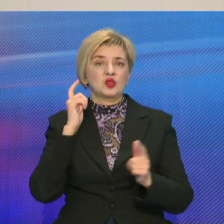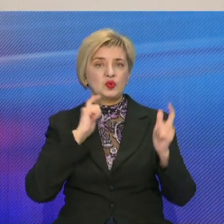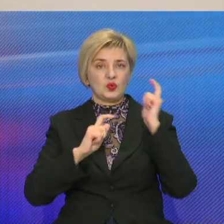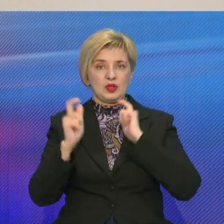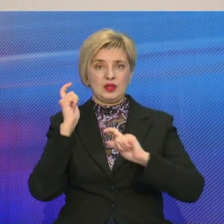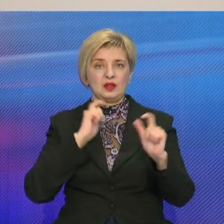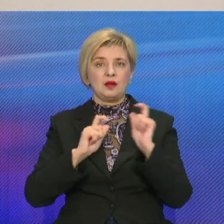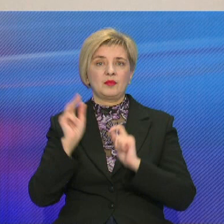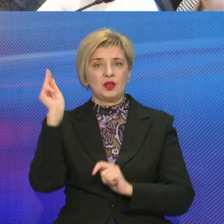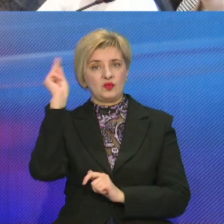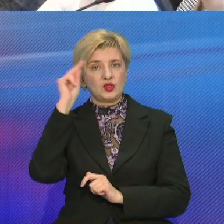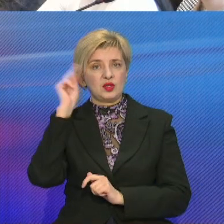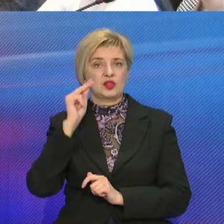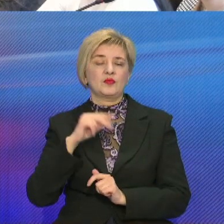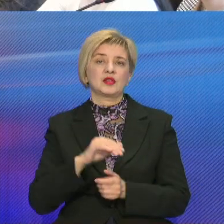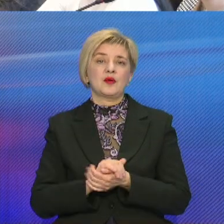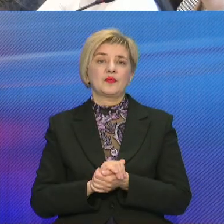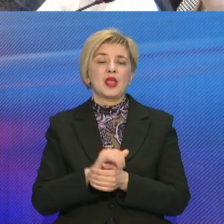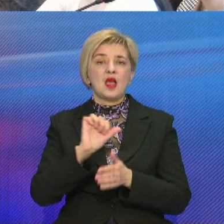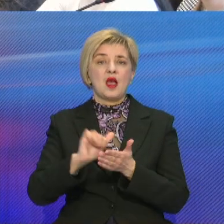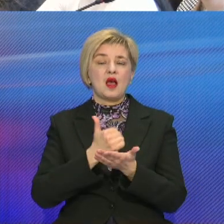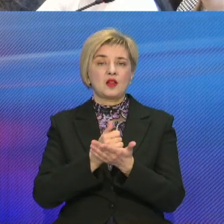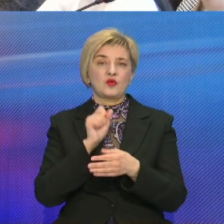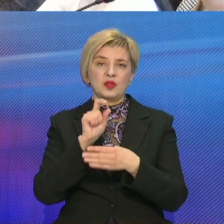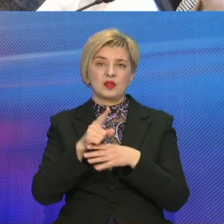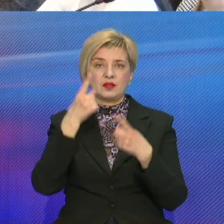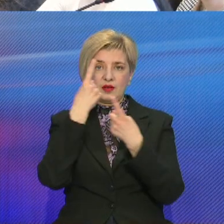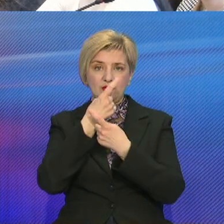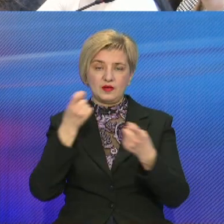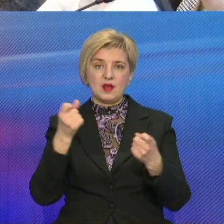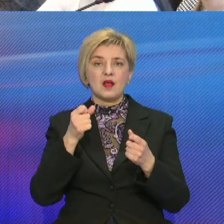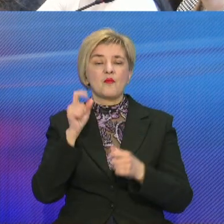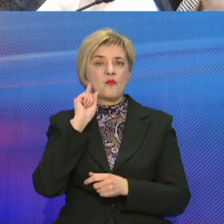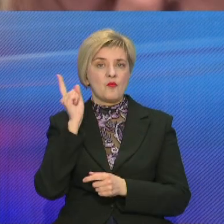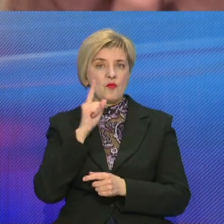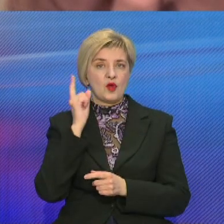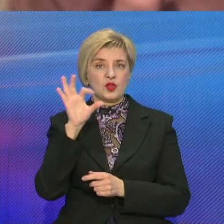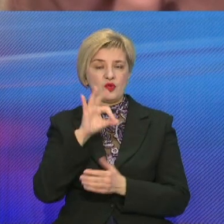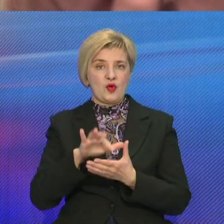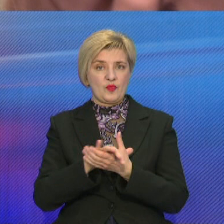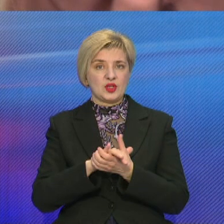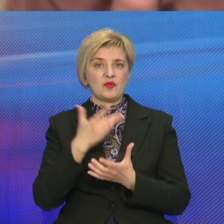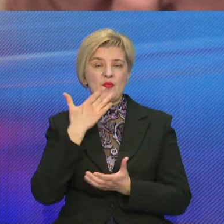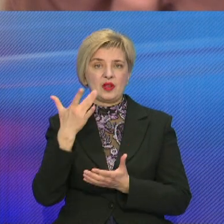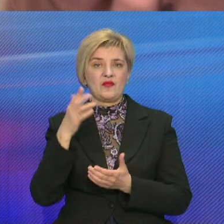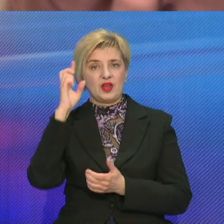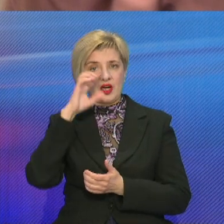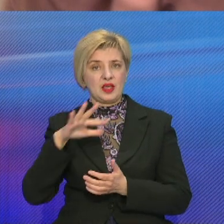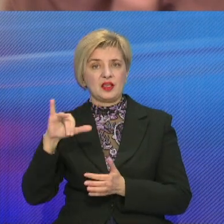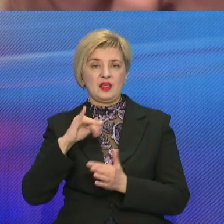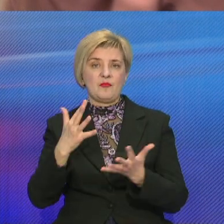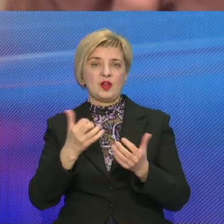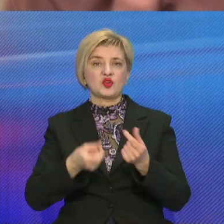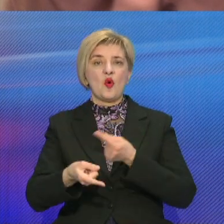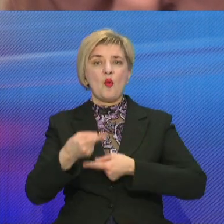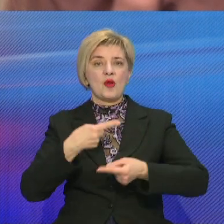навученцами колледжев. Главная задача – не только проинформовать молодь о бегучем громадско-политичном становище Украине, але и отримать